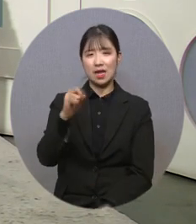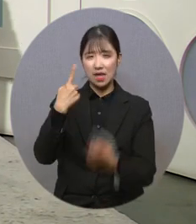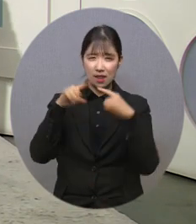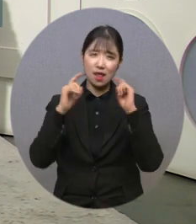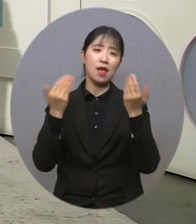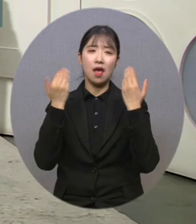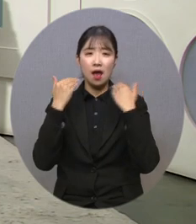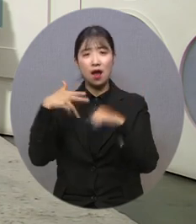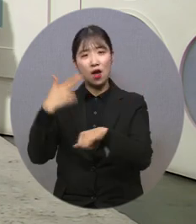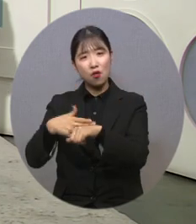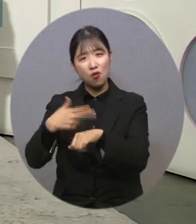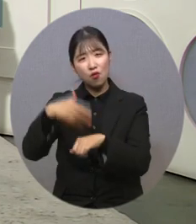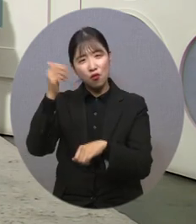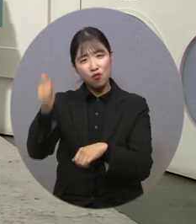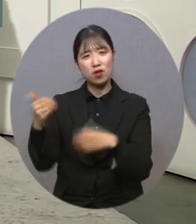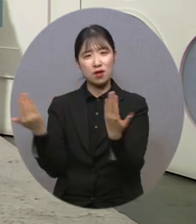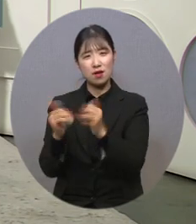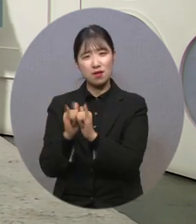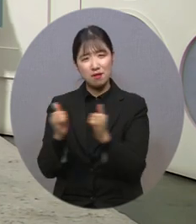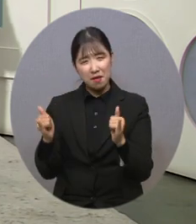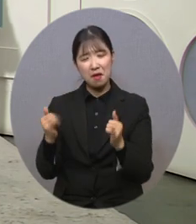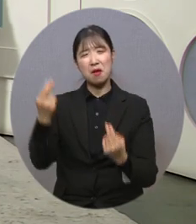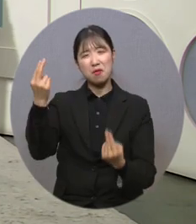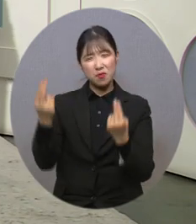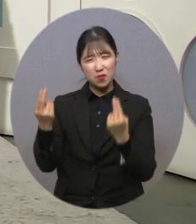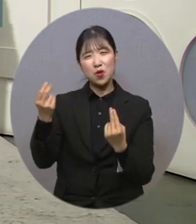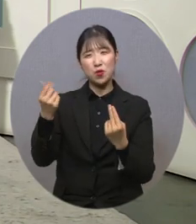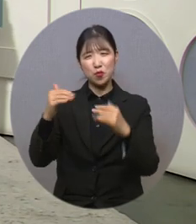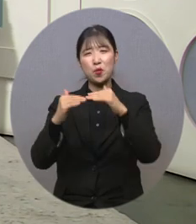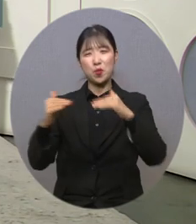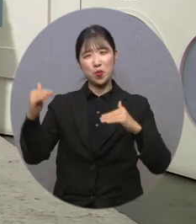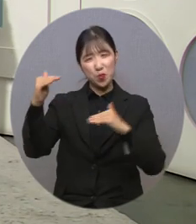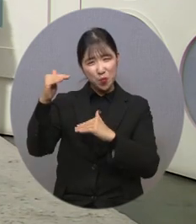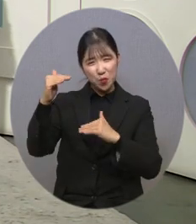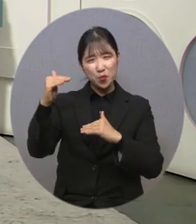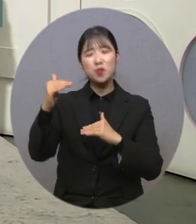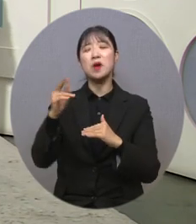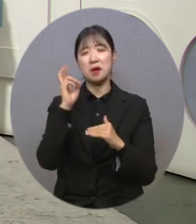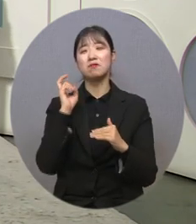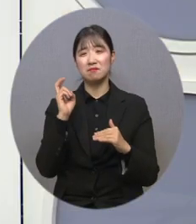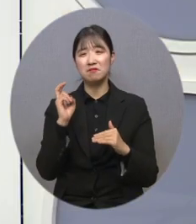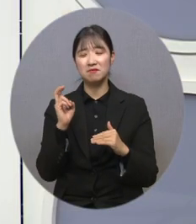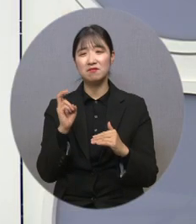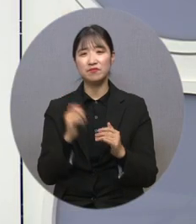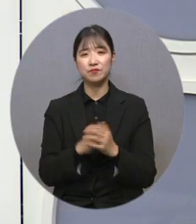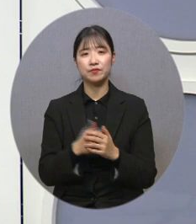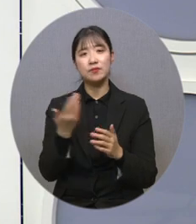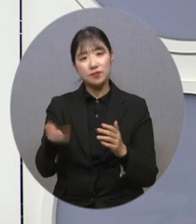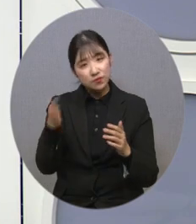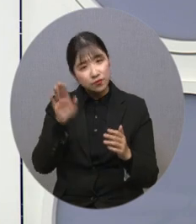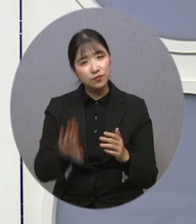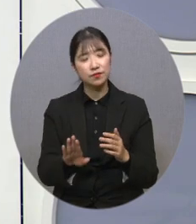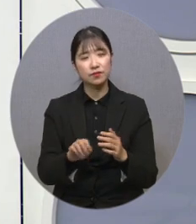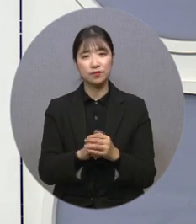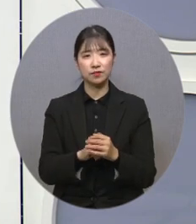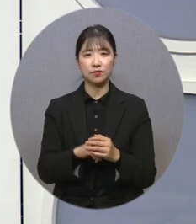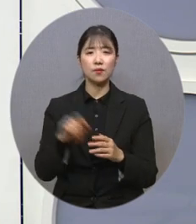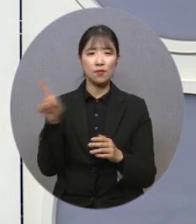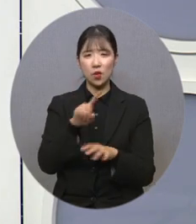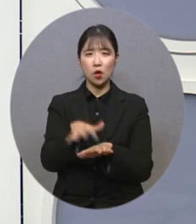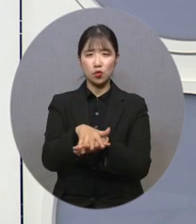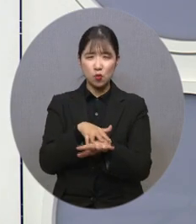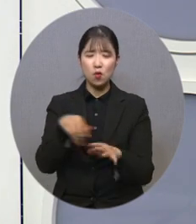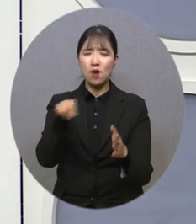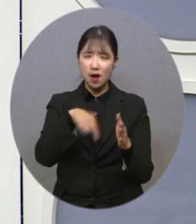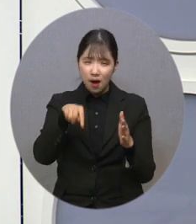있는 교수님들이나 교직원에 비해서 사실 떨어지는 부분이 있을 수 있습니다. 그렇지만 저는 어떤